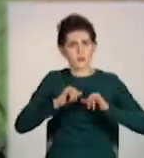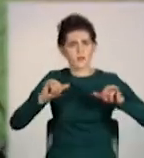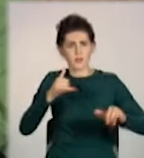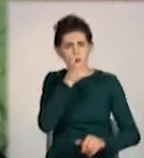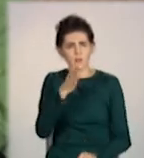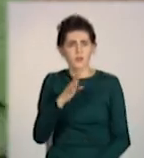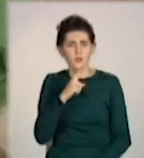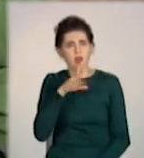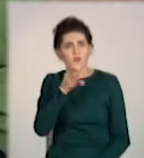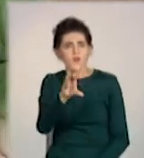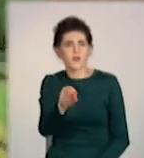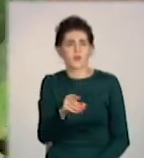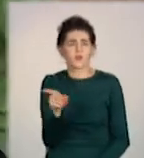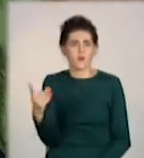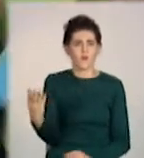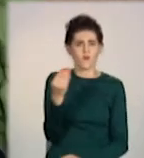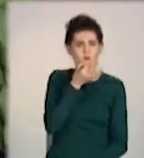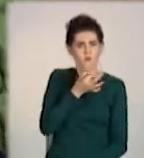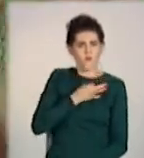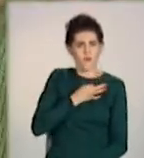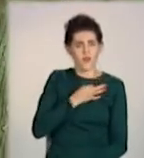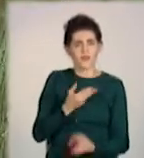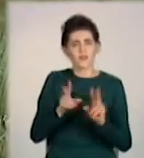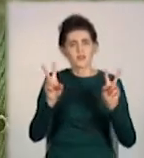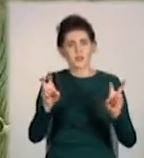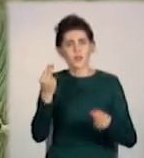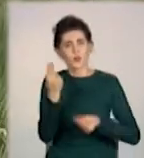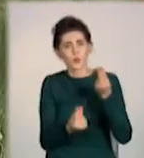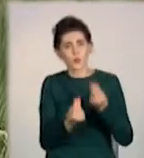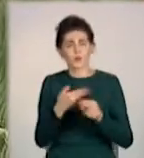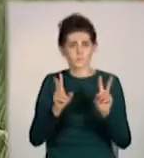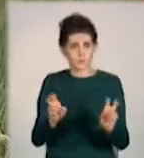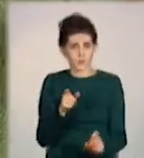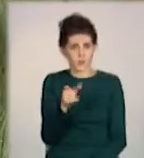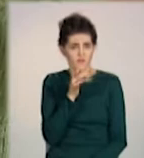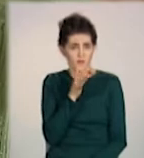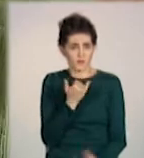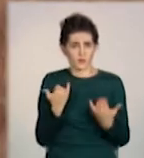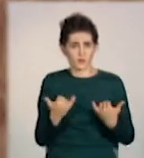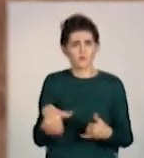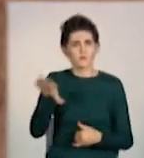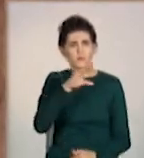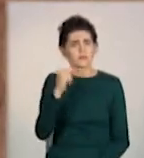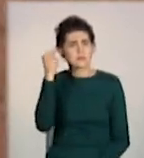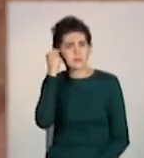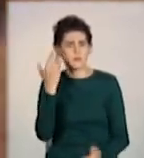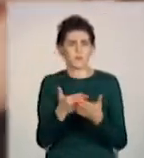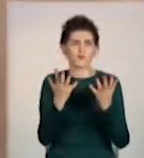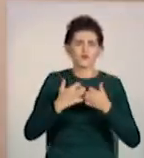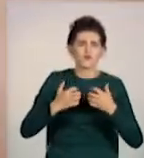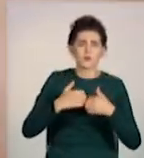це лошадка. Лошадка. В цьому віці дітки вже знають все, і читають, і